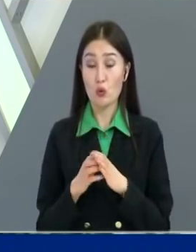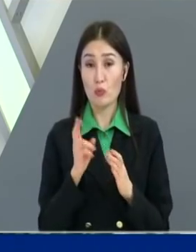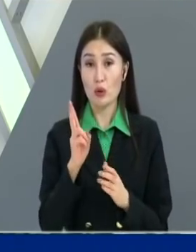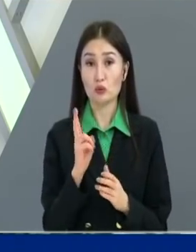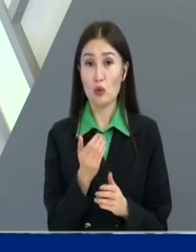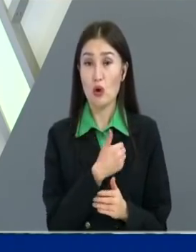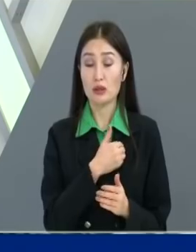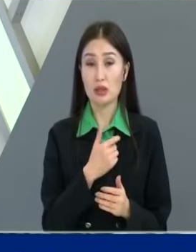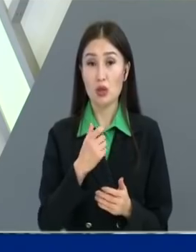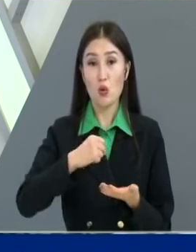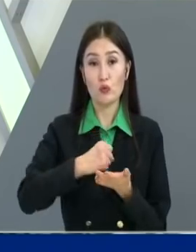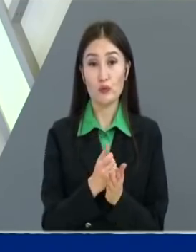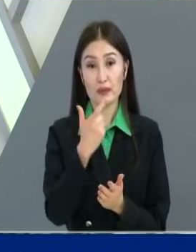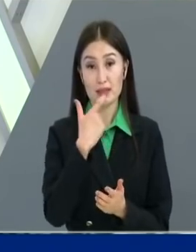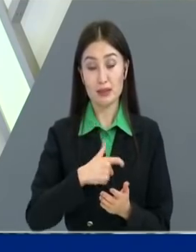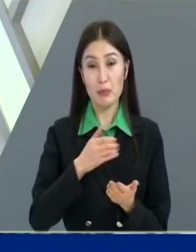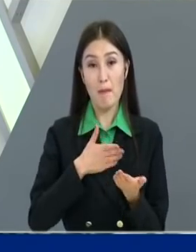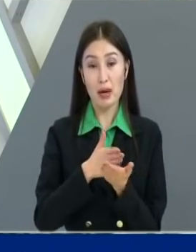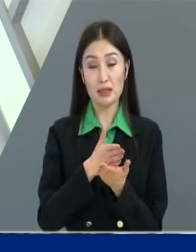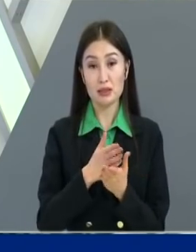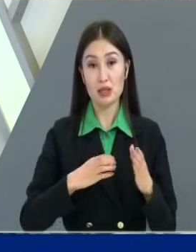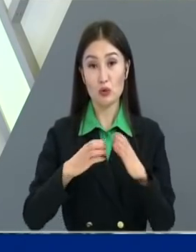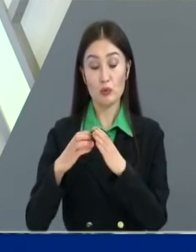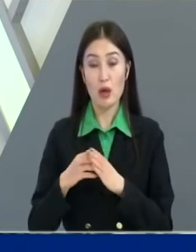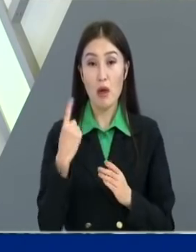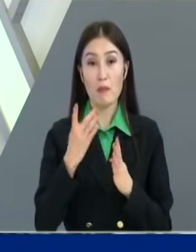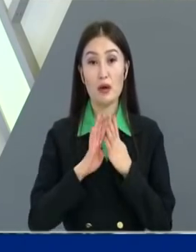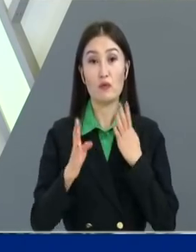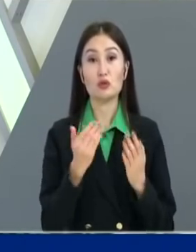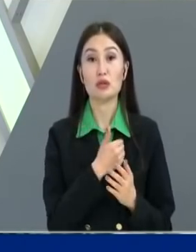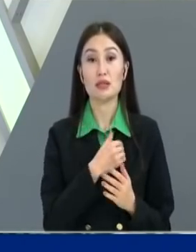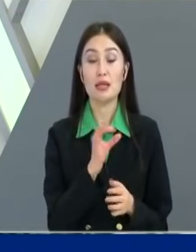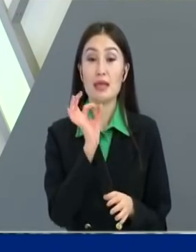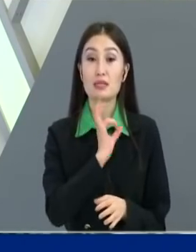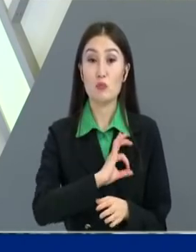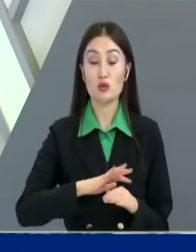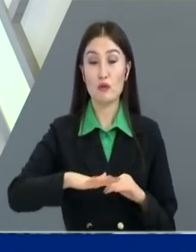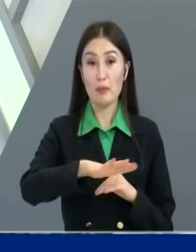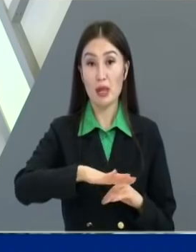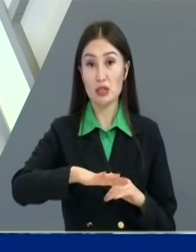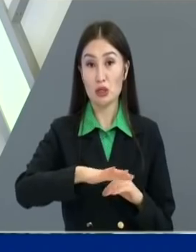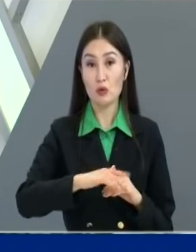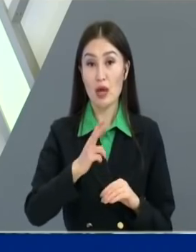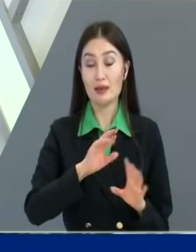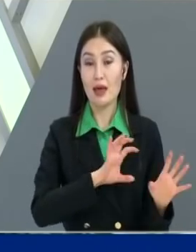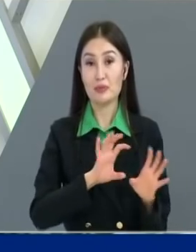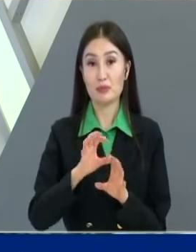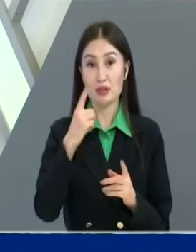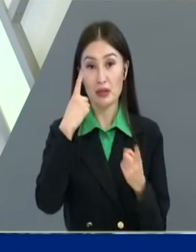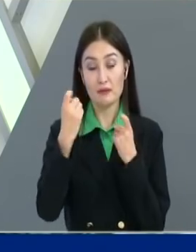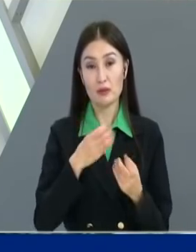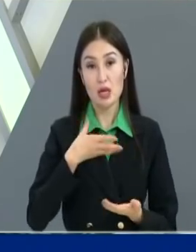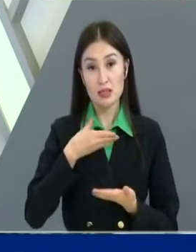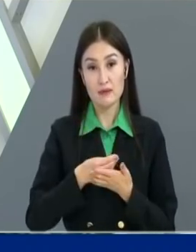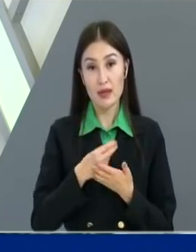утвердить себя, особенно политические группировки, хотят в первую очередь, наверное, использовать площадку для обеспечения информацией,